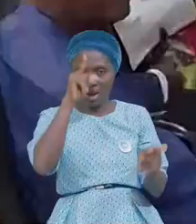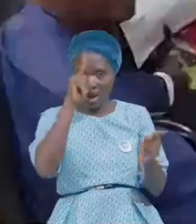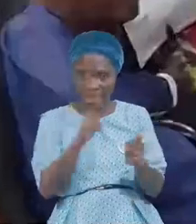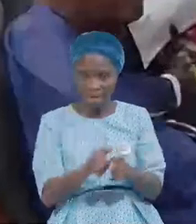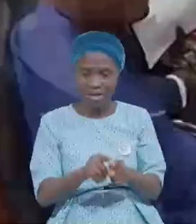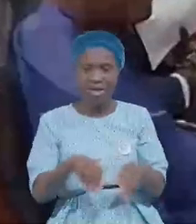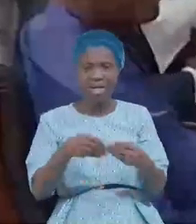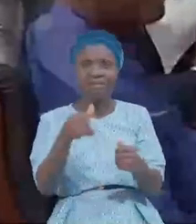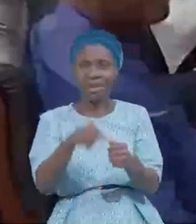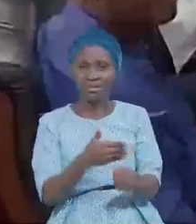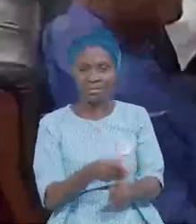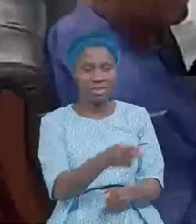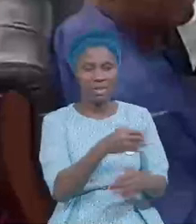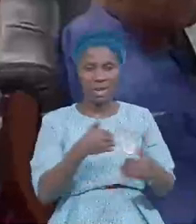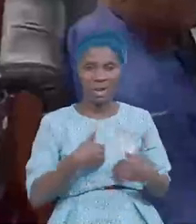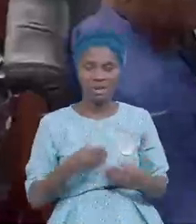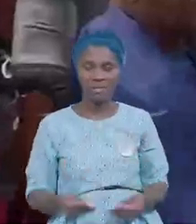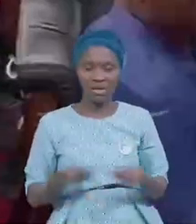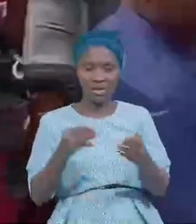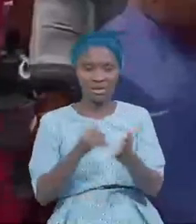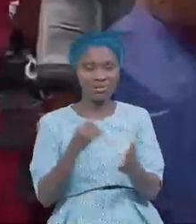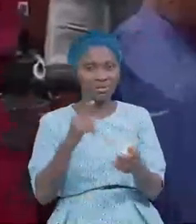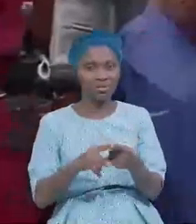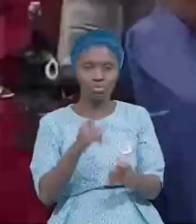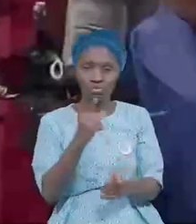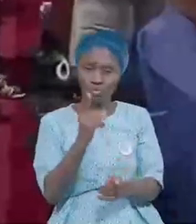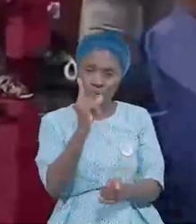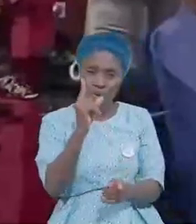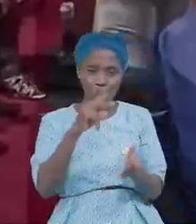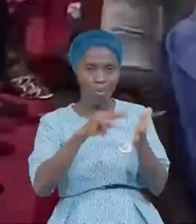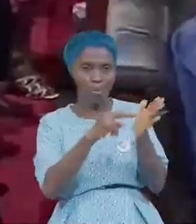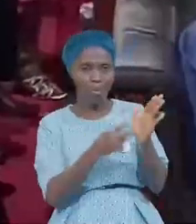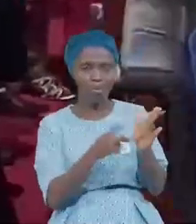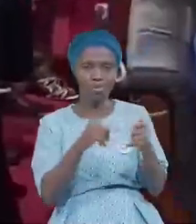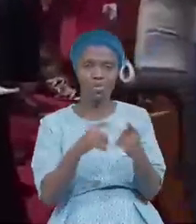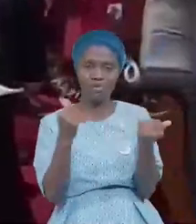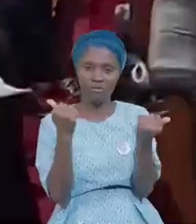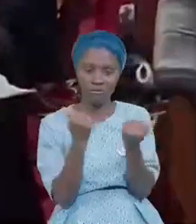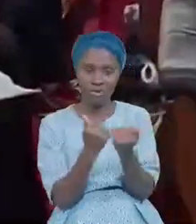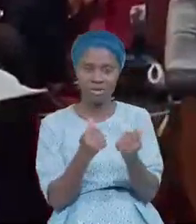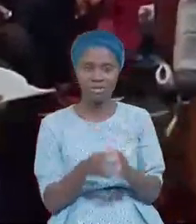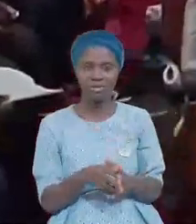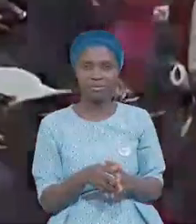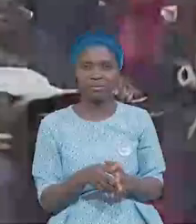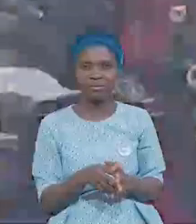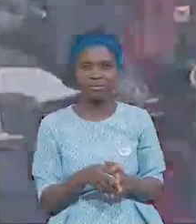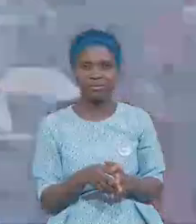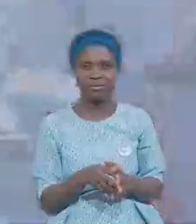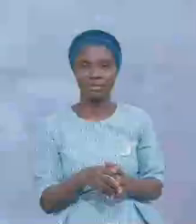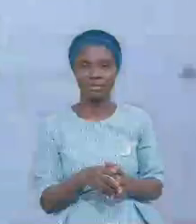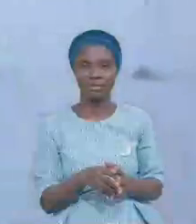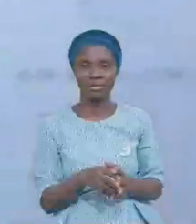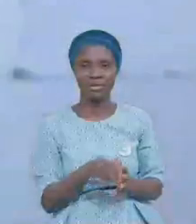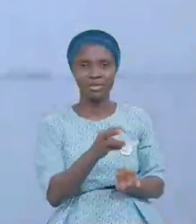s'ils engagent cela pour un seul dessein, combattre l'agneau, et ils livrent